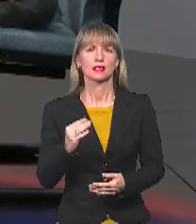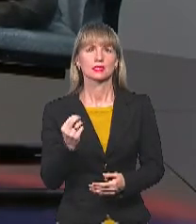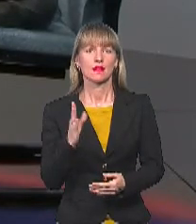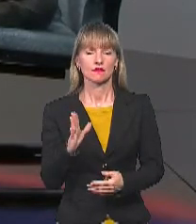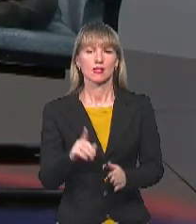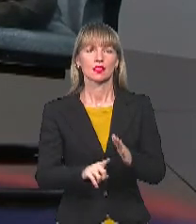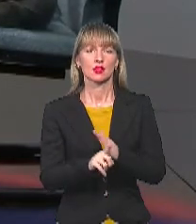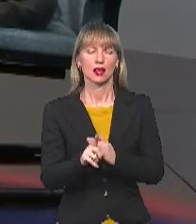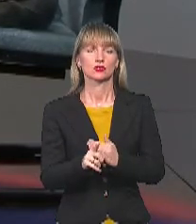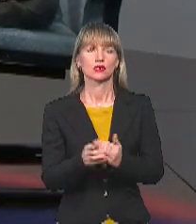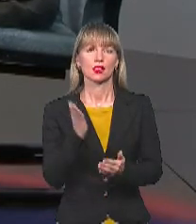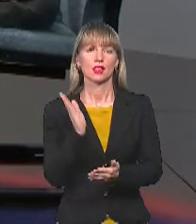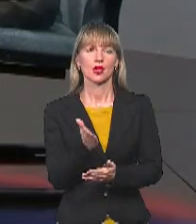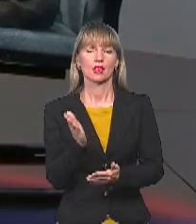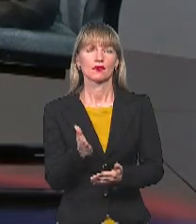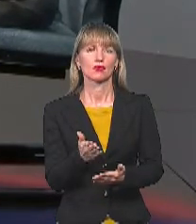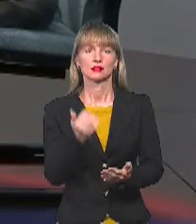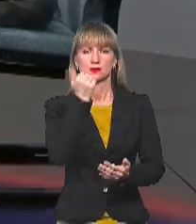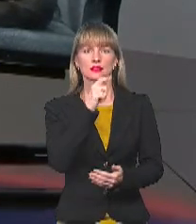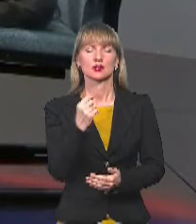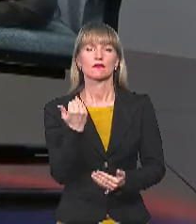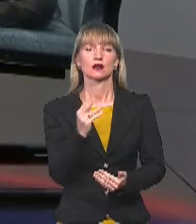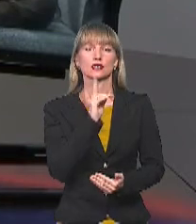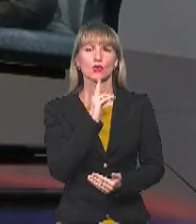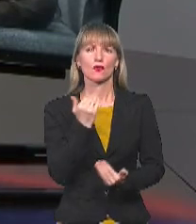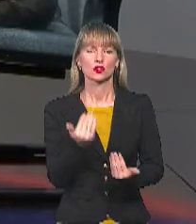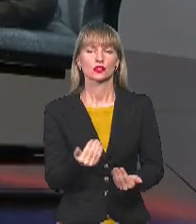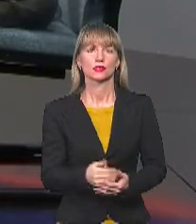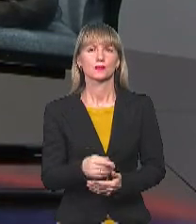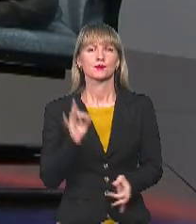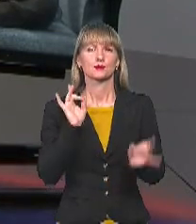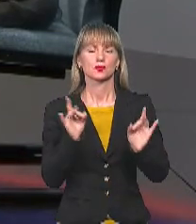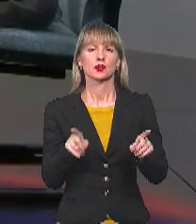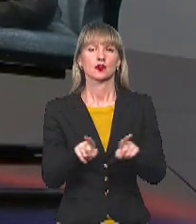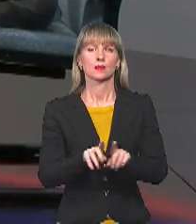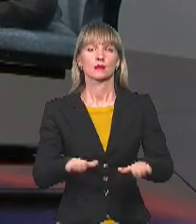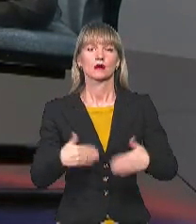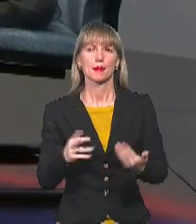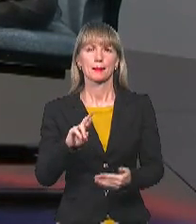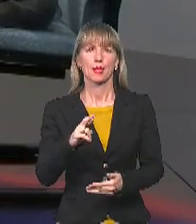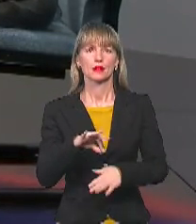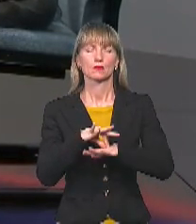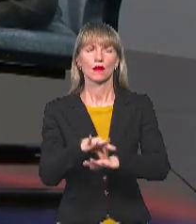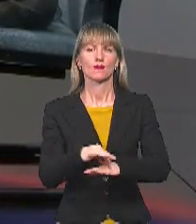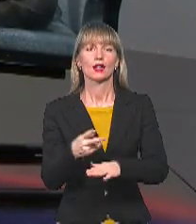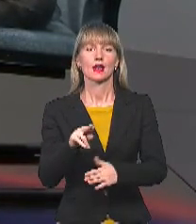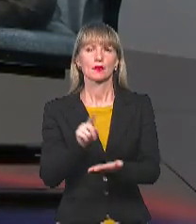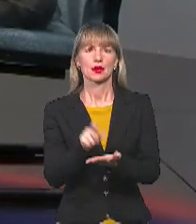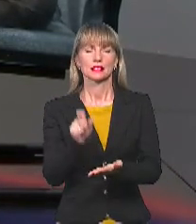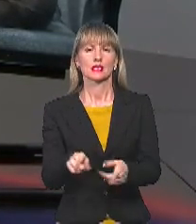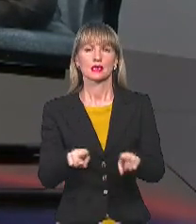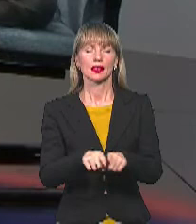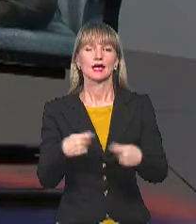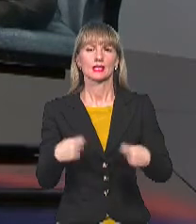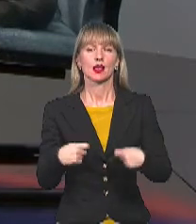начал диктовать. Дякуємо, дякуємо вам за ваше зауваження. Ну, прозвучала пропозиція в п'ятницю проводити для пенсіонерів